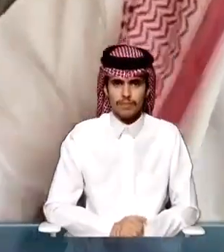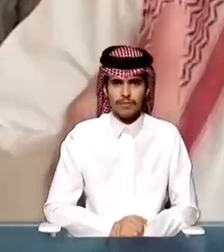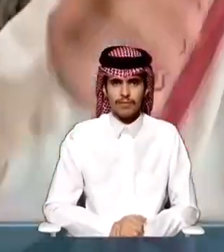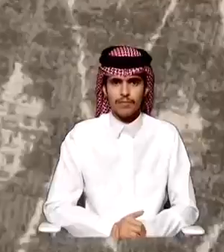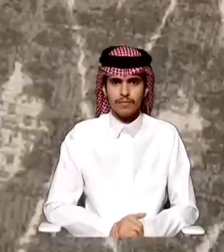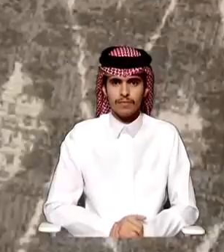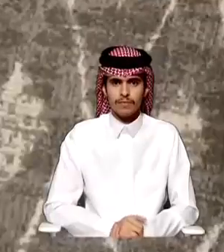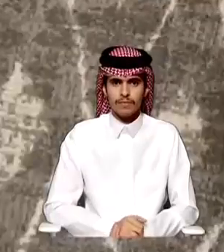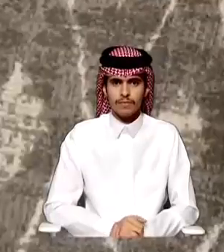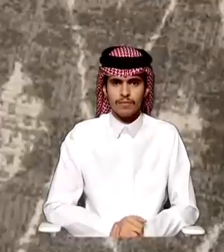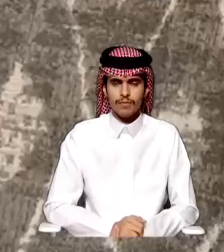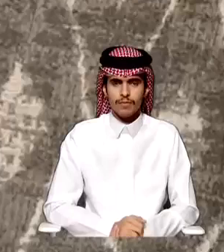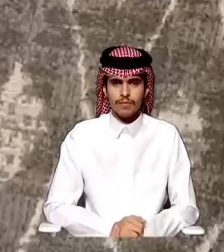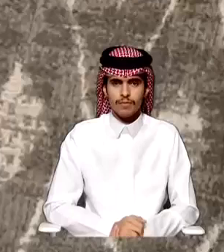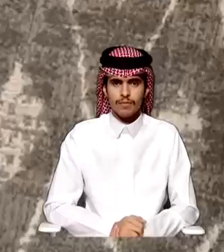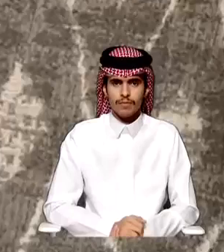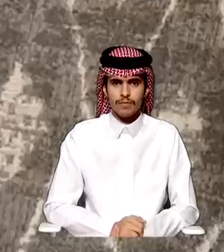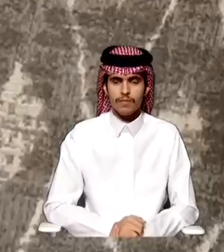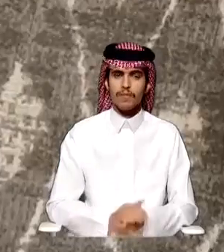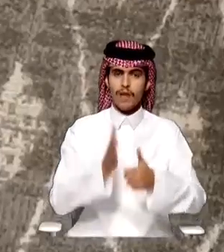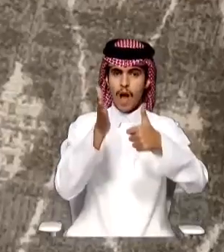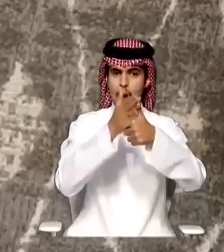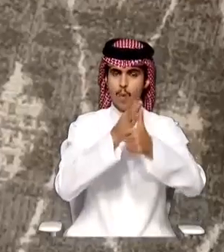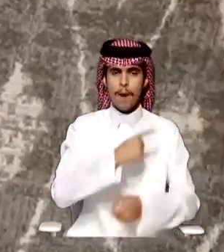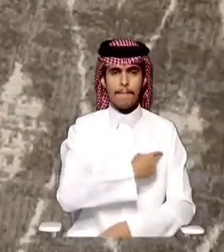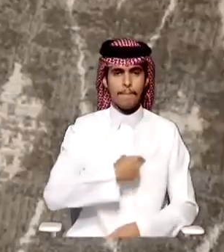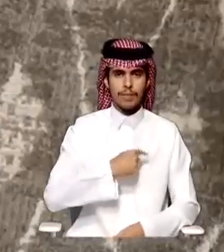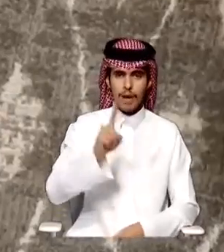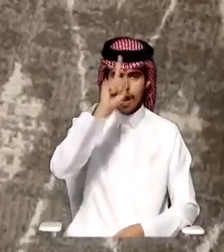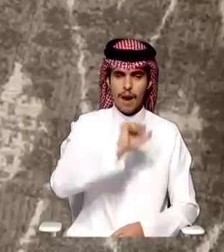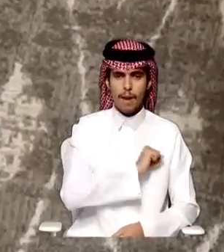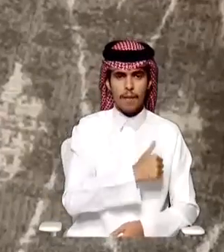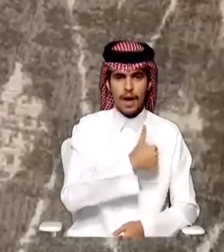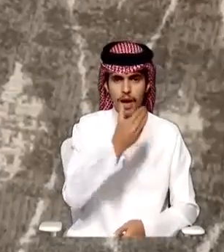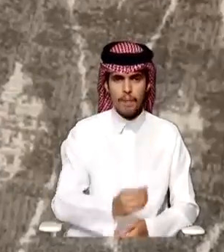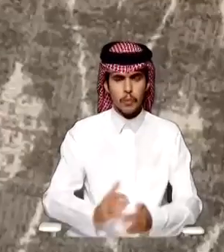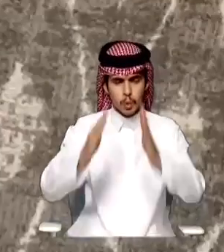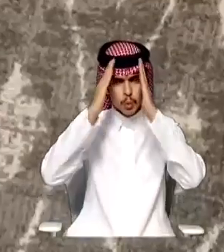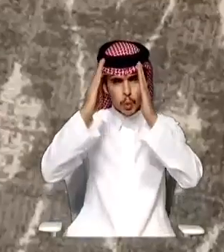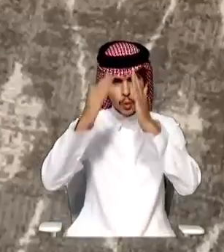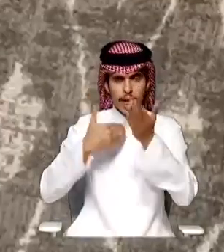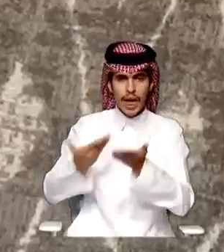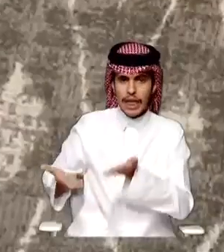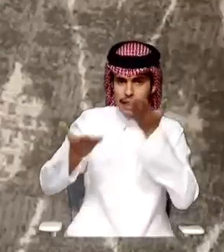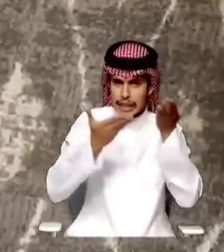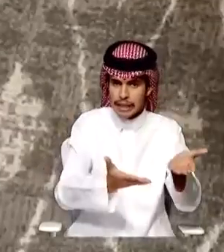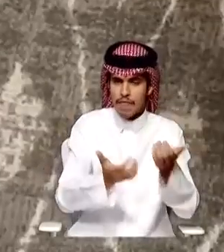حاليا جميل اولا بسم الله الرحمن الرحيم اشكر لكم هذه الاستضافه الكريمه